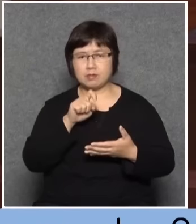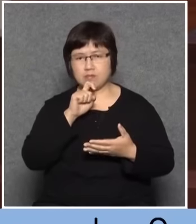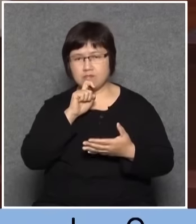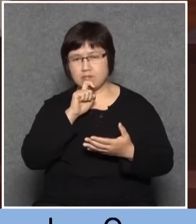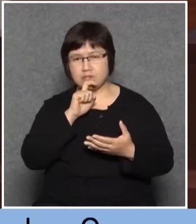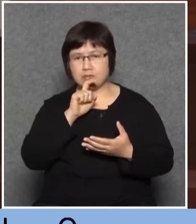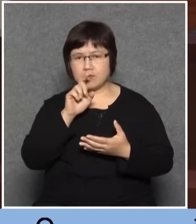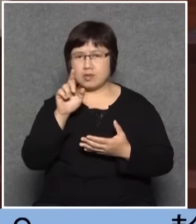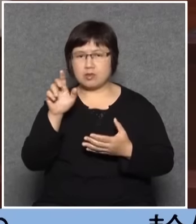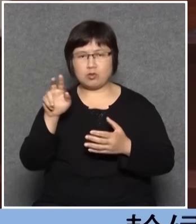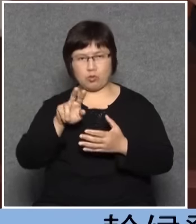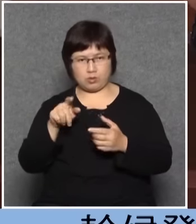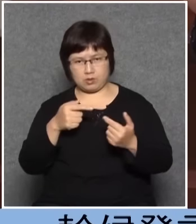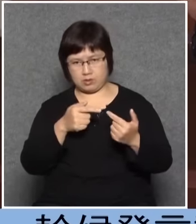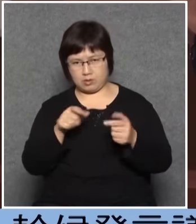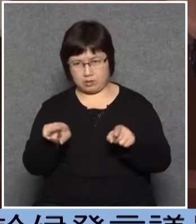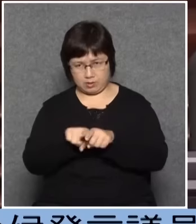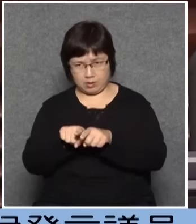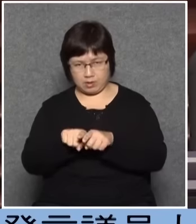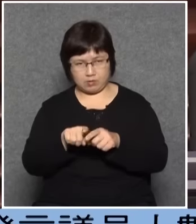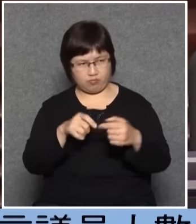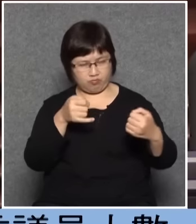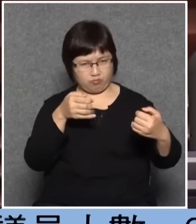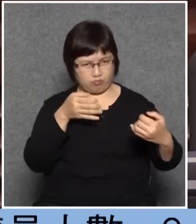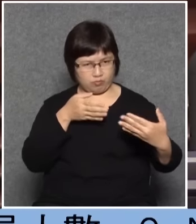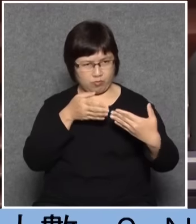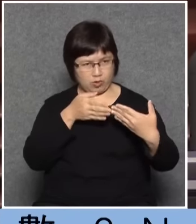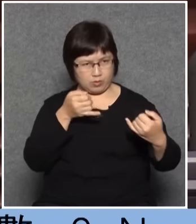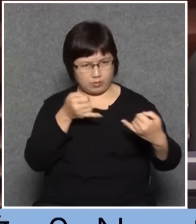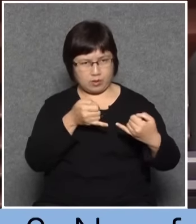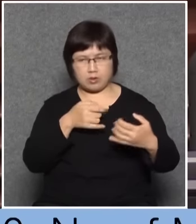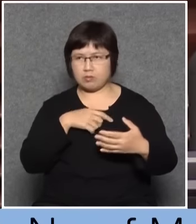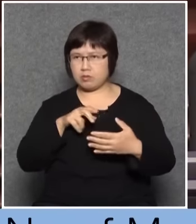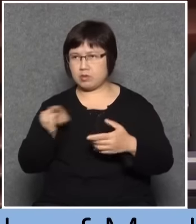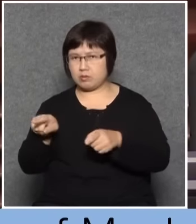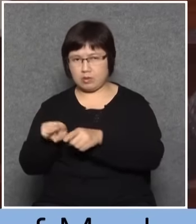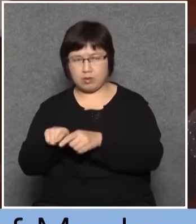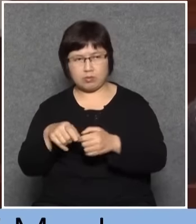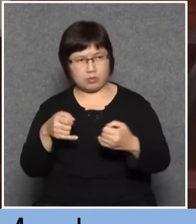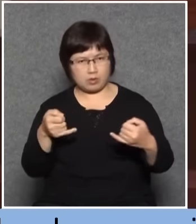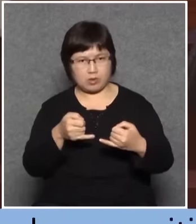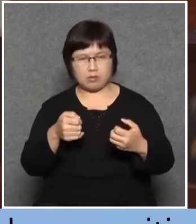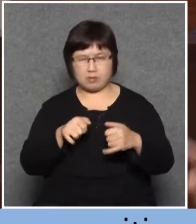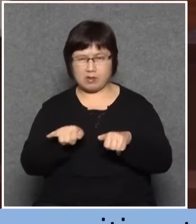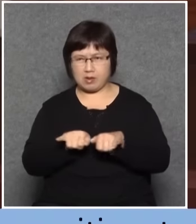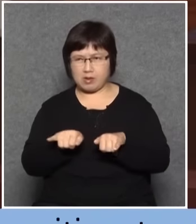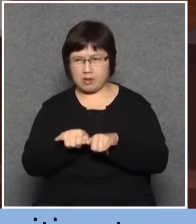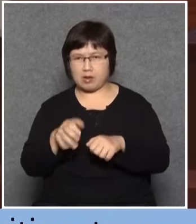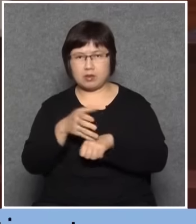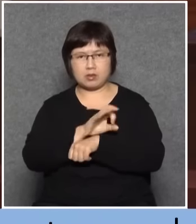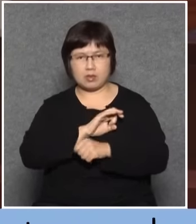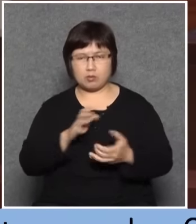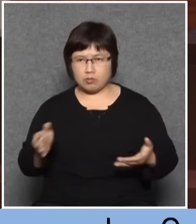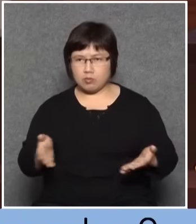就是统一对立，是吧？咁然后呢个统一对立一路咁样一路角力之后呢，到最后就会推动个社会进步嘅，知